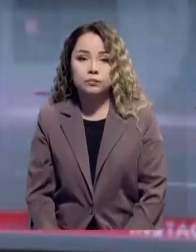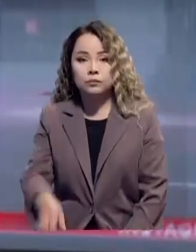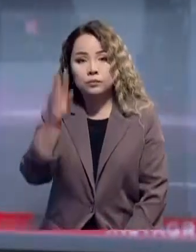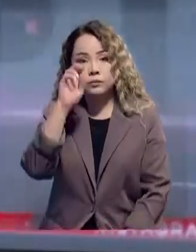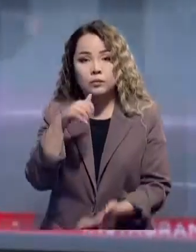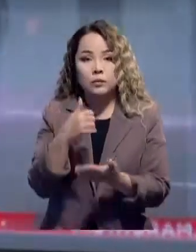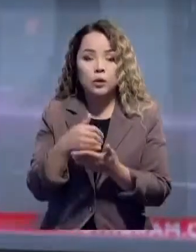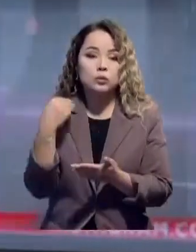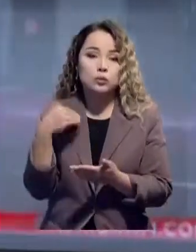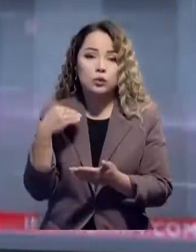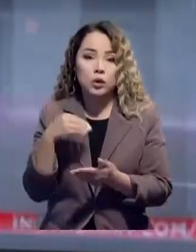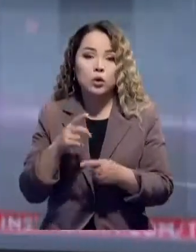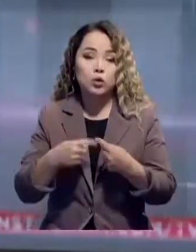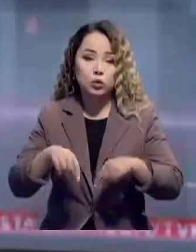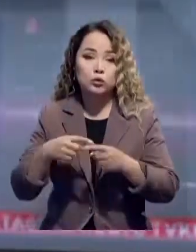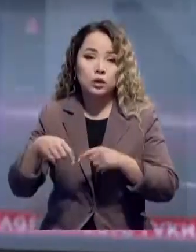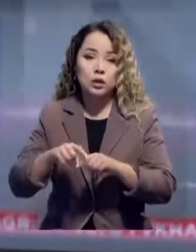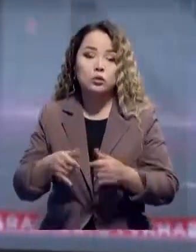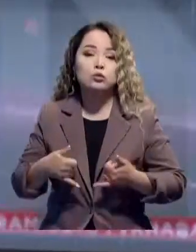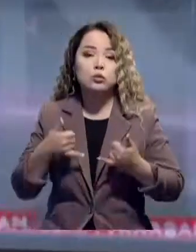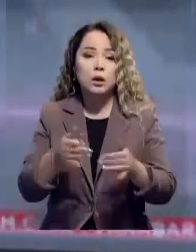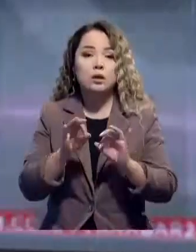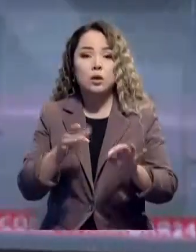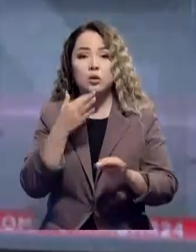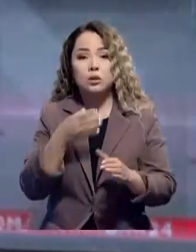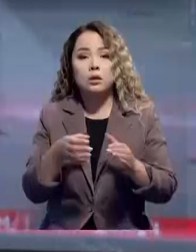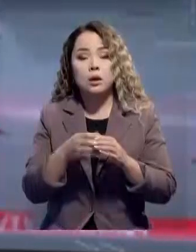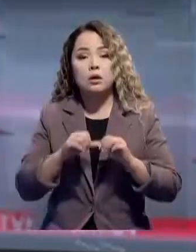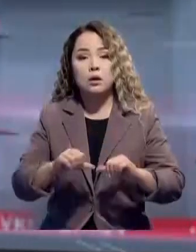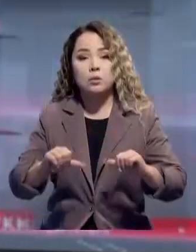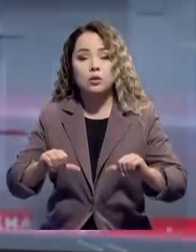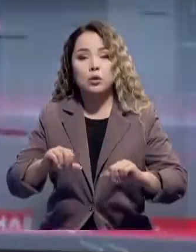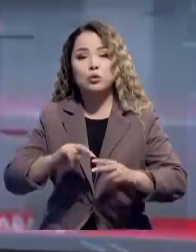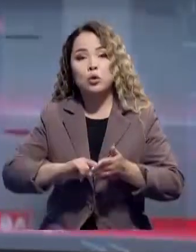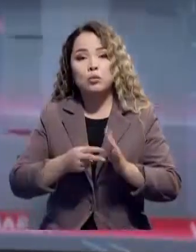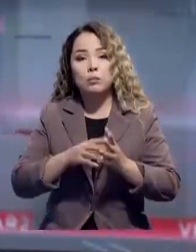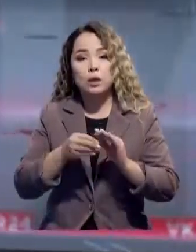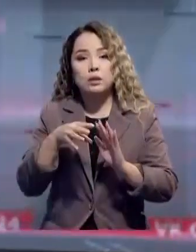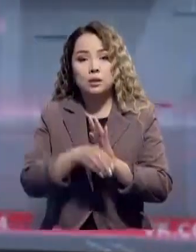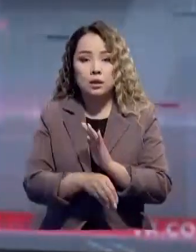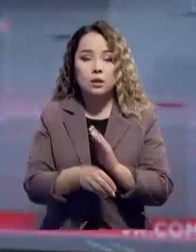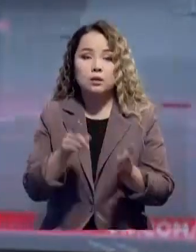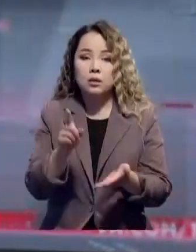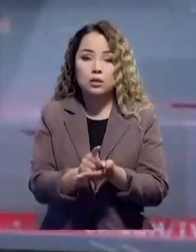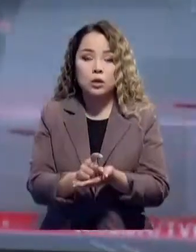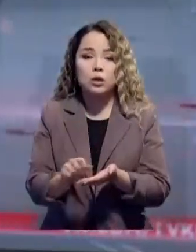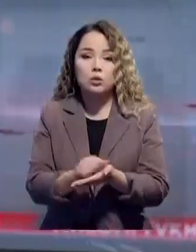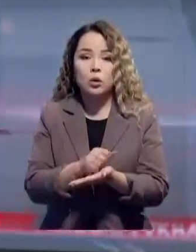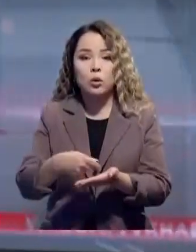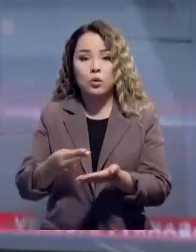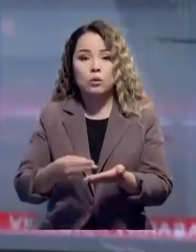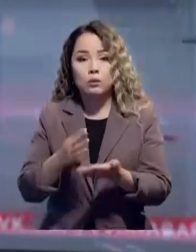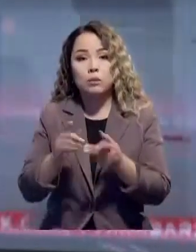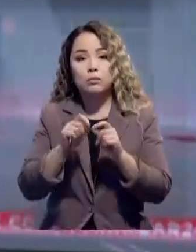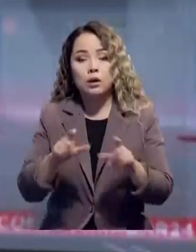Мемлекет басшысының Түркістандағы құрылтайда айтқан ұсыныстары ұлттық комиссияның жобасына енді. Бүгін тиісті қаулыға қол қойылды.